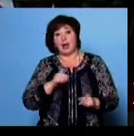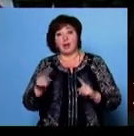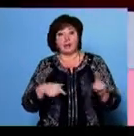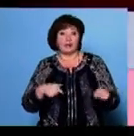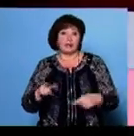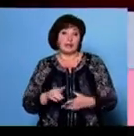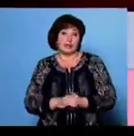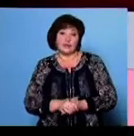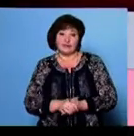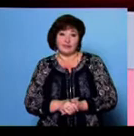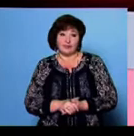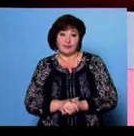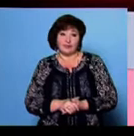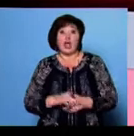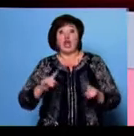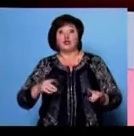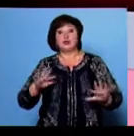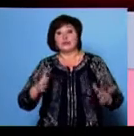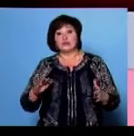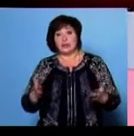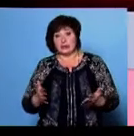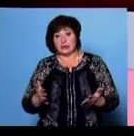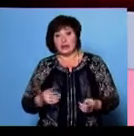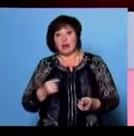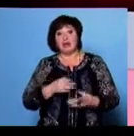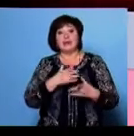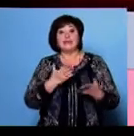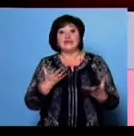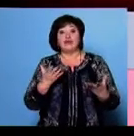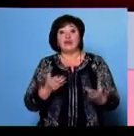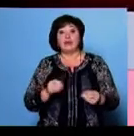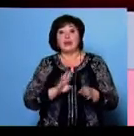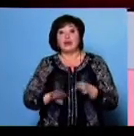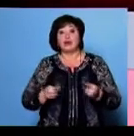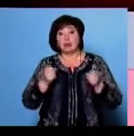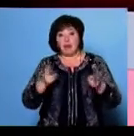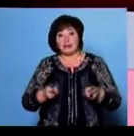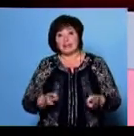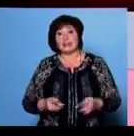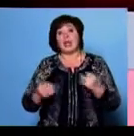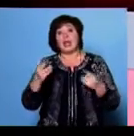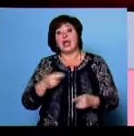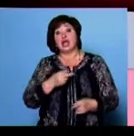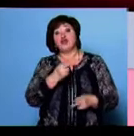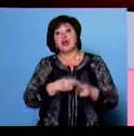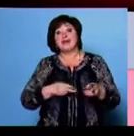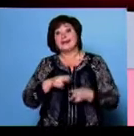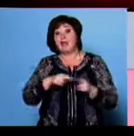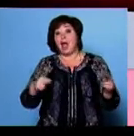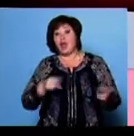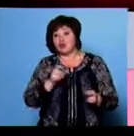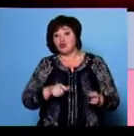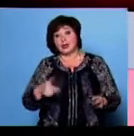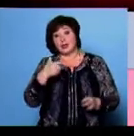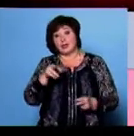экране. И к другим событиям. В единый день безопасности железнодорожники совместно с ГИБДД вышли в рейд по